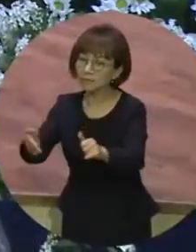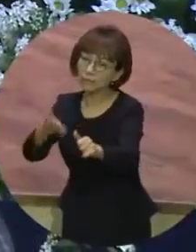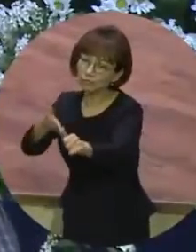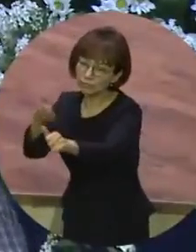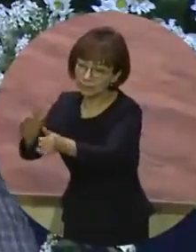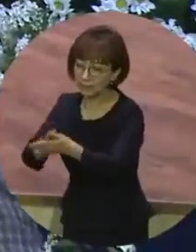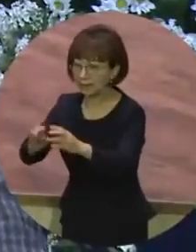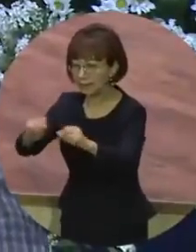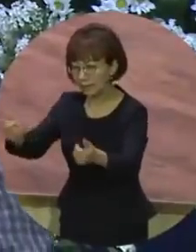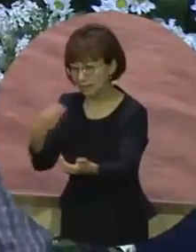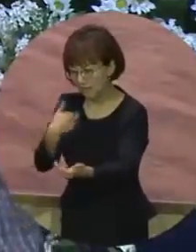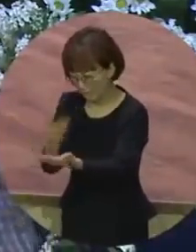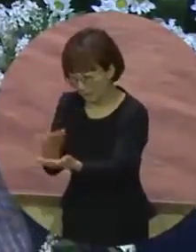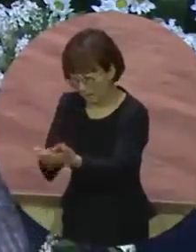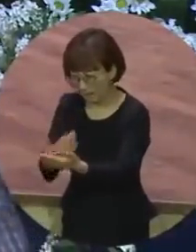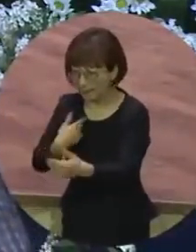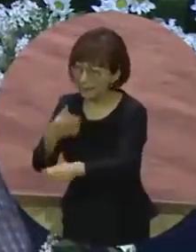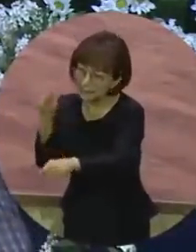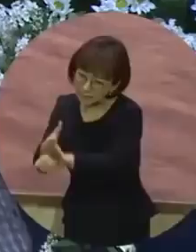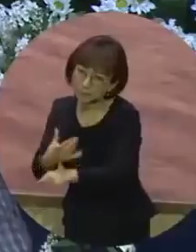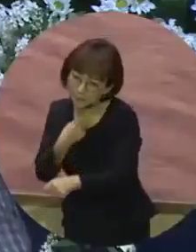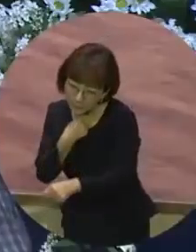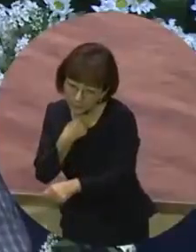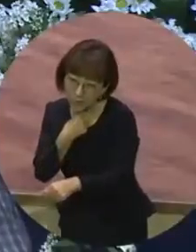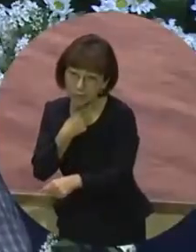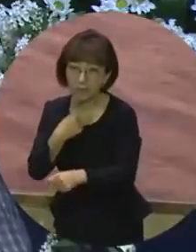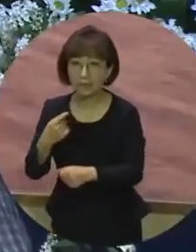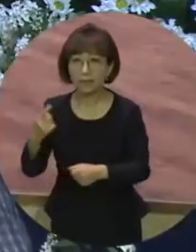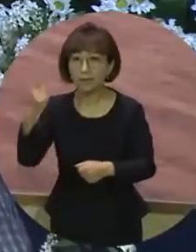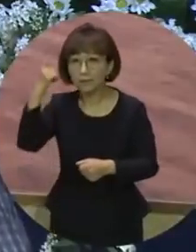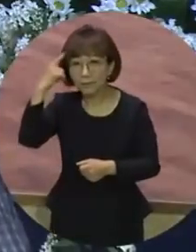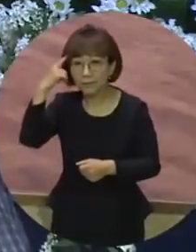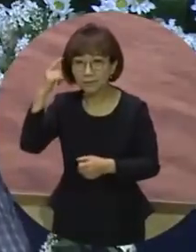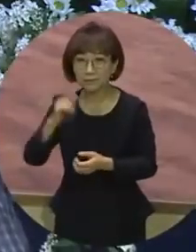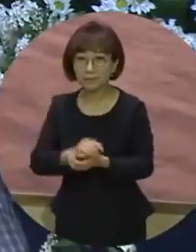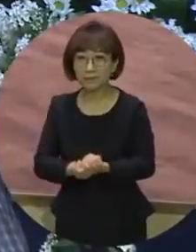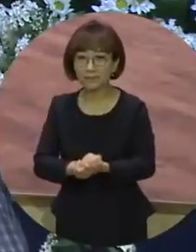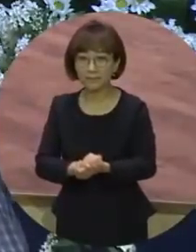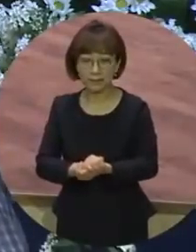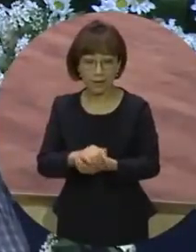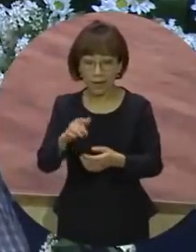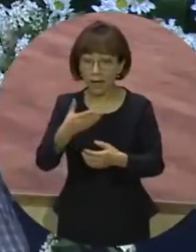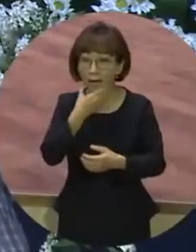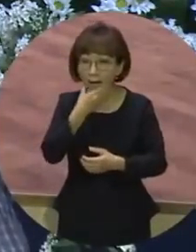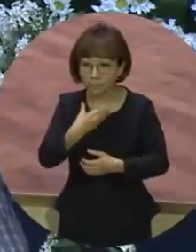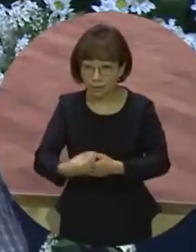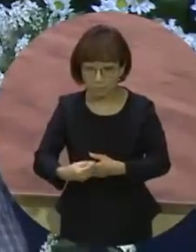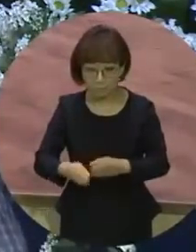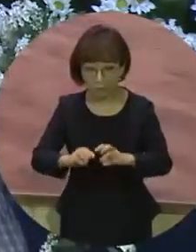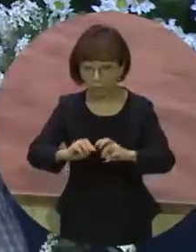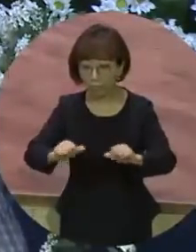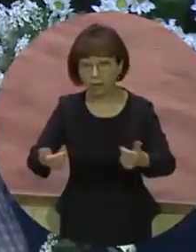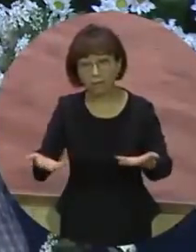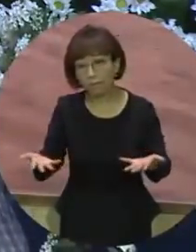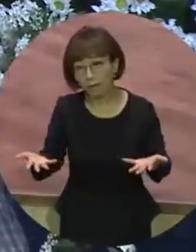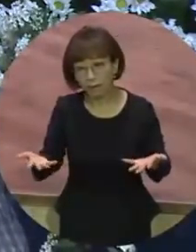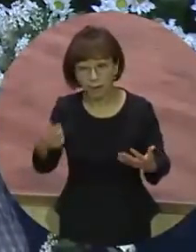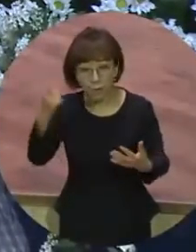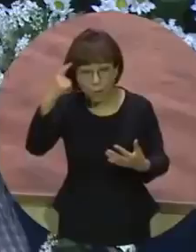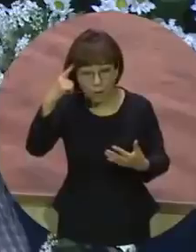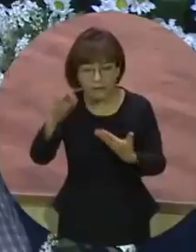말합니다. 아브라함에게는 사라를 장사할 수 있는 장사 지낼 수 있는 땅이 전혀 없었습니다. 지금 가나안 땅에 들어왔기 나그네이기